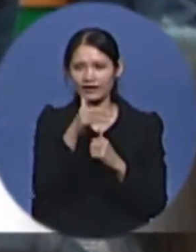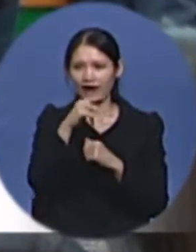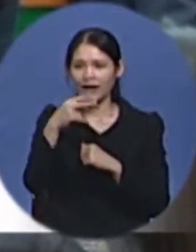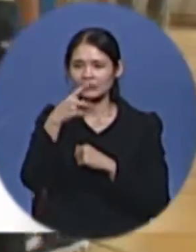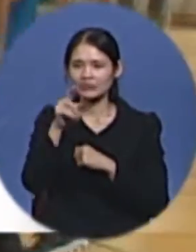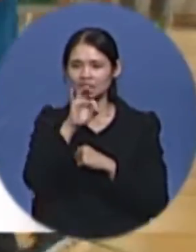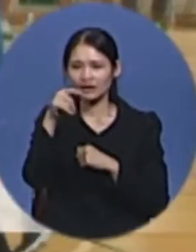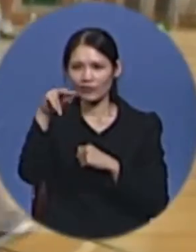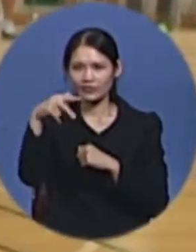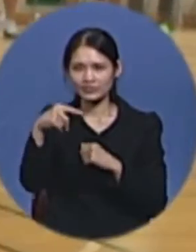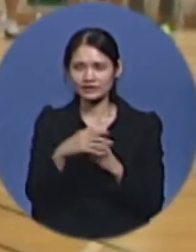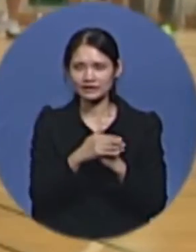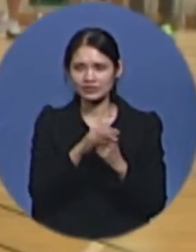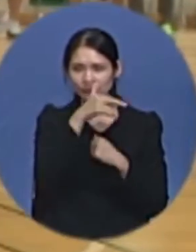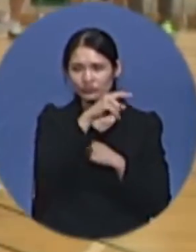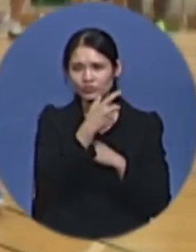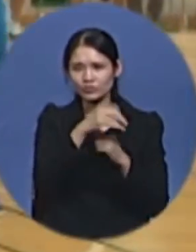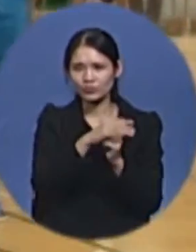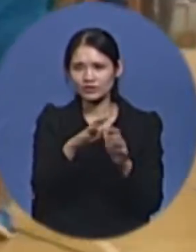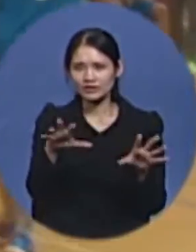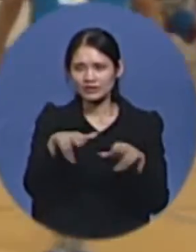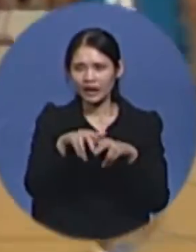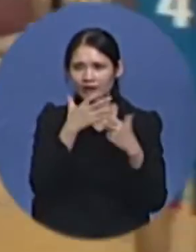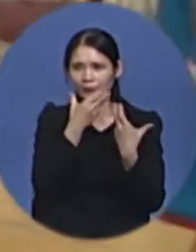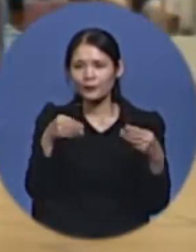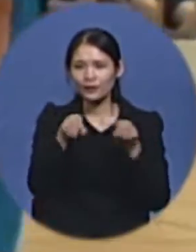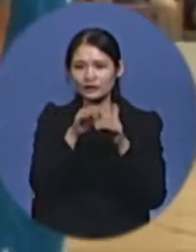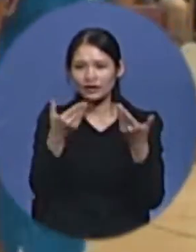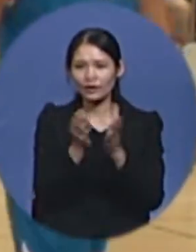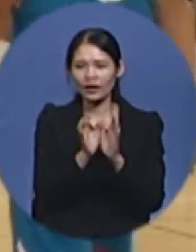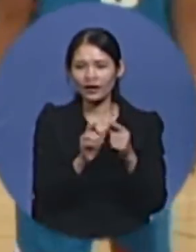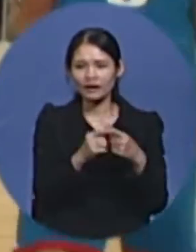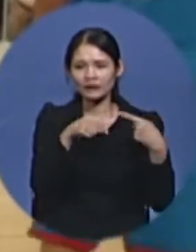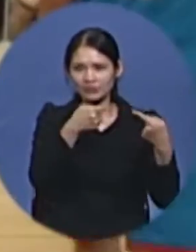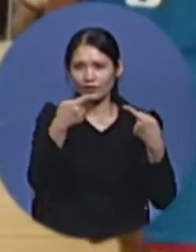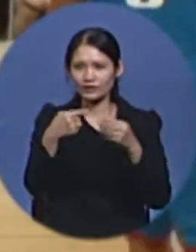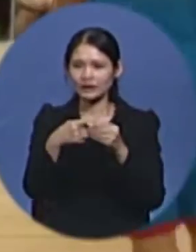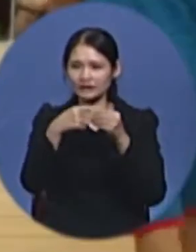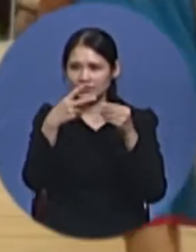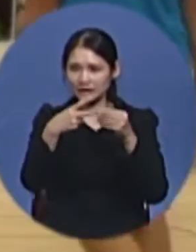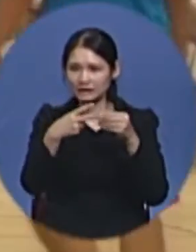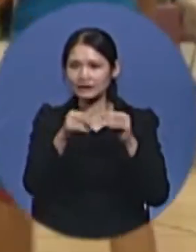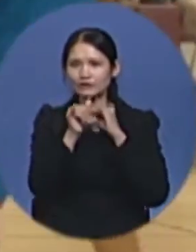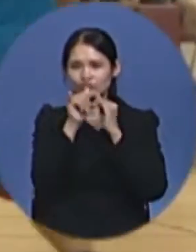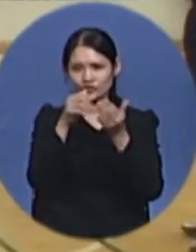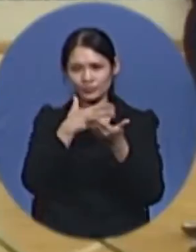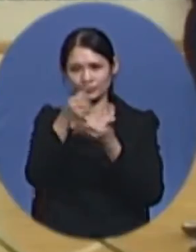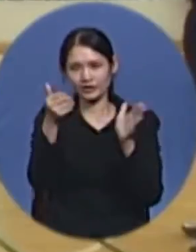가디언즈와 군포시 장애인종합복지관 군포빅스가 각각 1, 2그룹 우승을 차지했습니다.